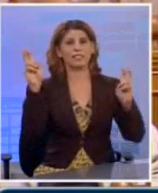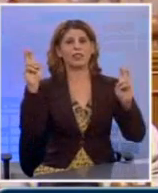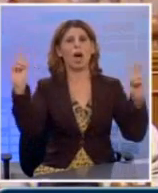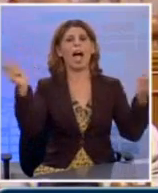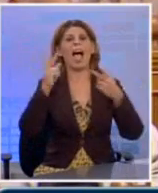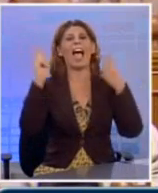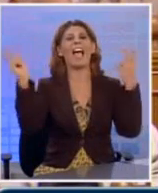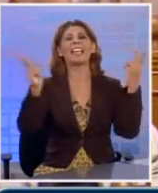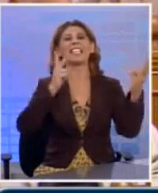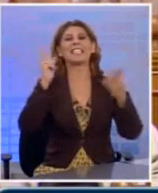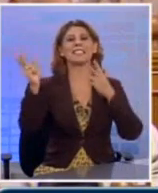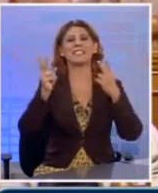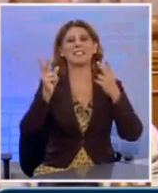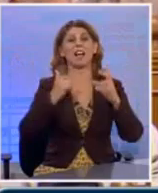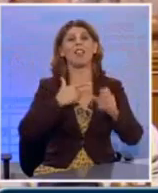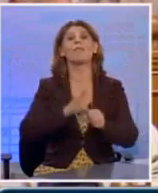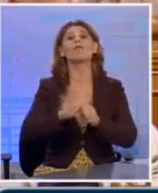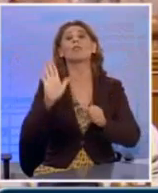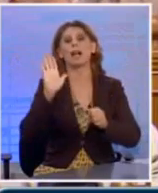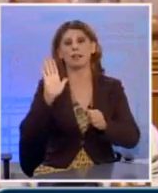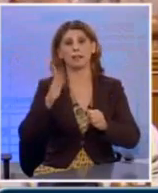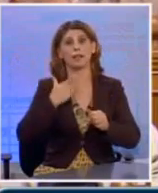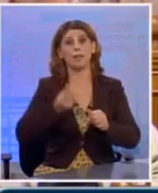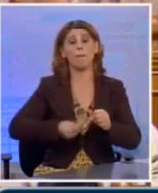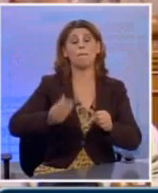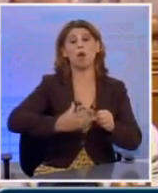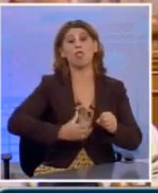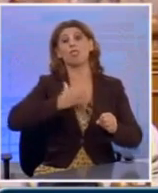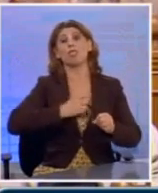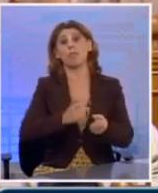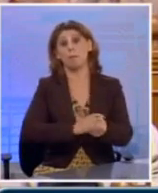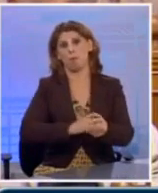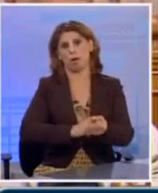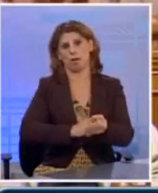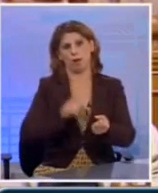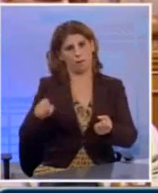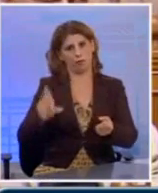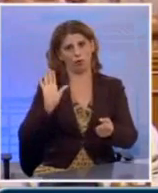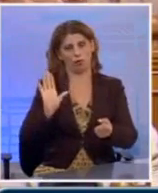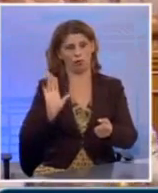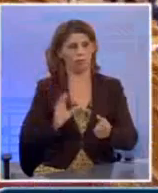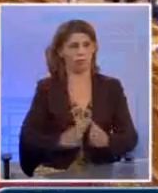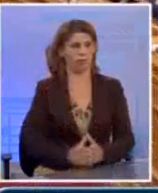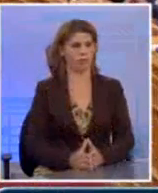ΑΕΡΙΤΖΙΣ. Δεν μου φτάνει, είμαι πιο θυμωμένη από τόσο.